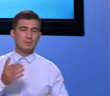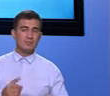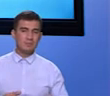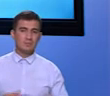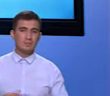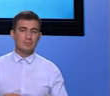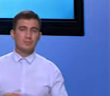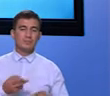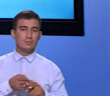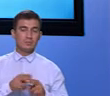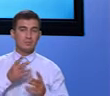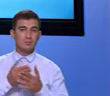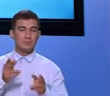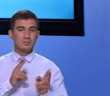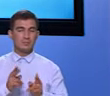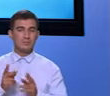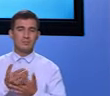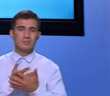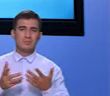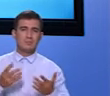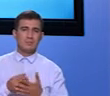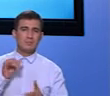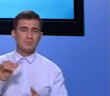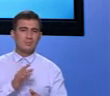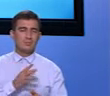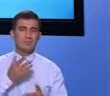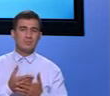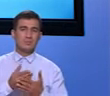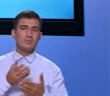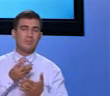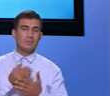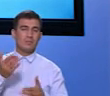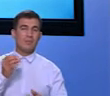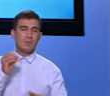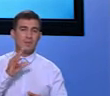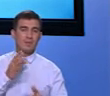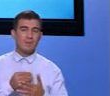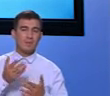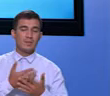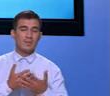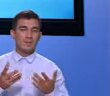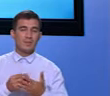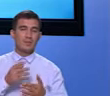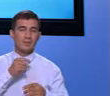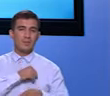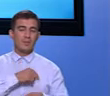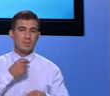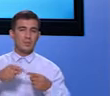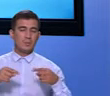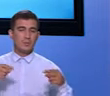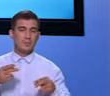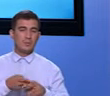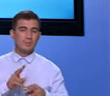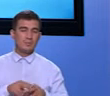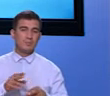tartiblar mutanosib sifatda u Yevropaga xos bo'lgan feodal tuzumdan farqlanishi